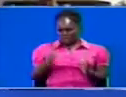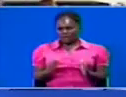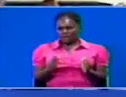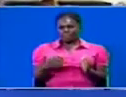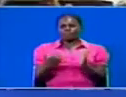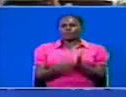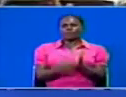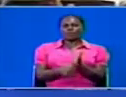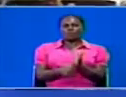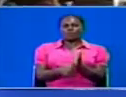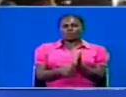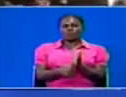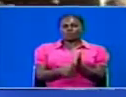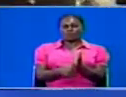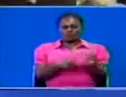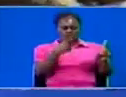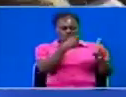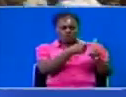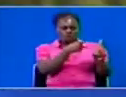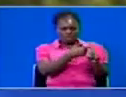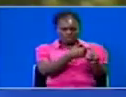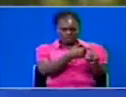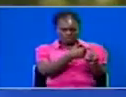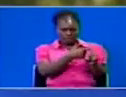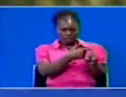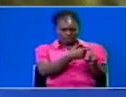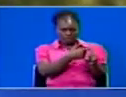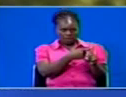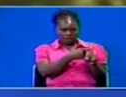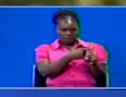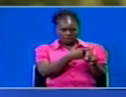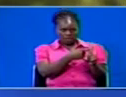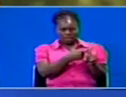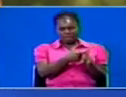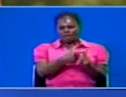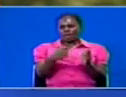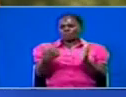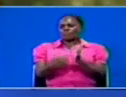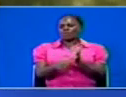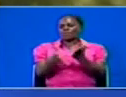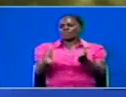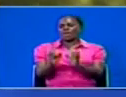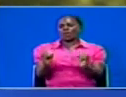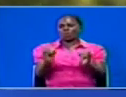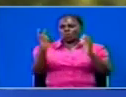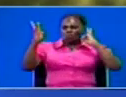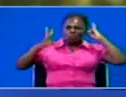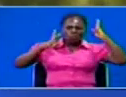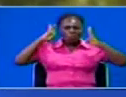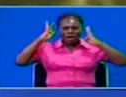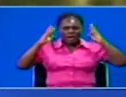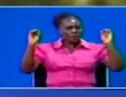Hassan Joho na mwenzake kutoka Kwale Salim Vuria. Vuria bana, mambo ni sawa. Usibabaishwe na watu